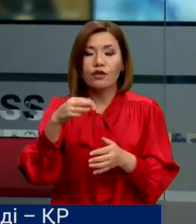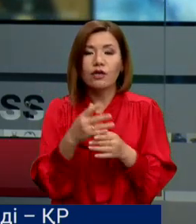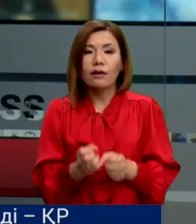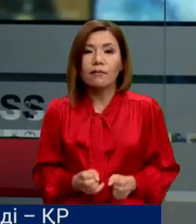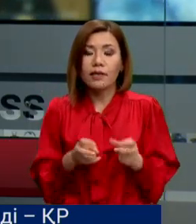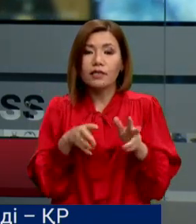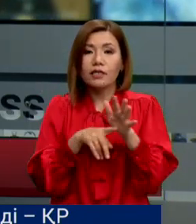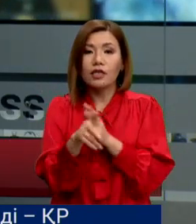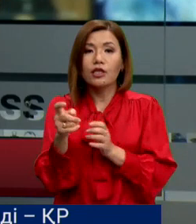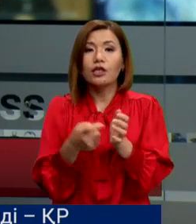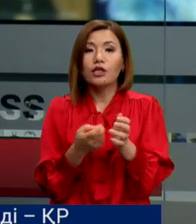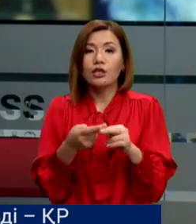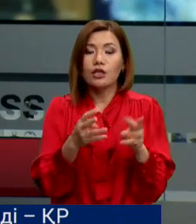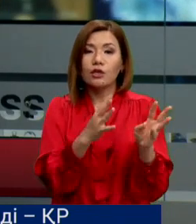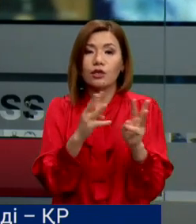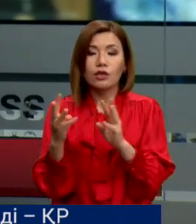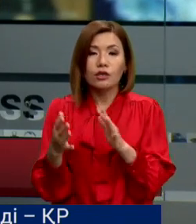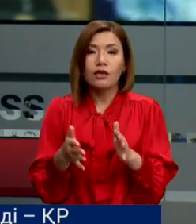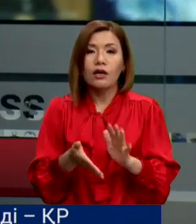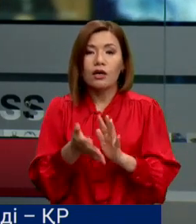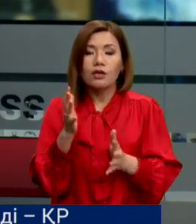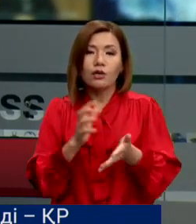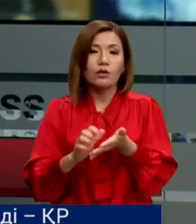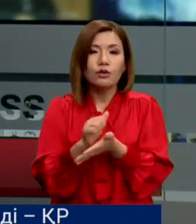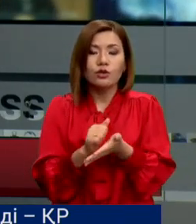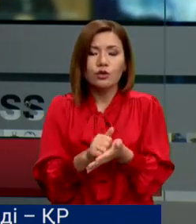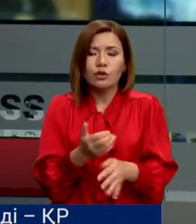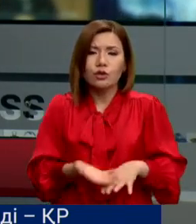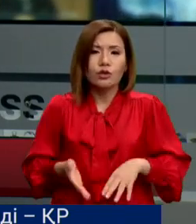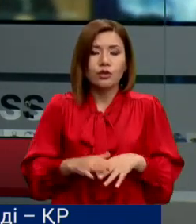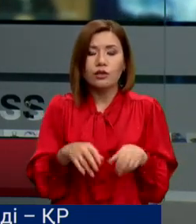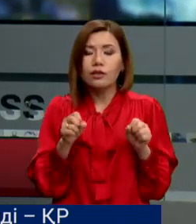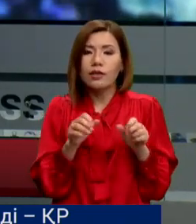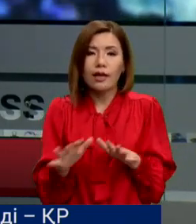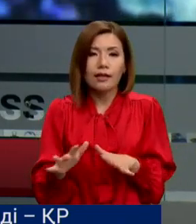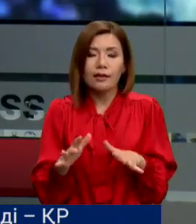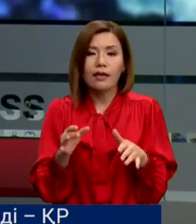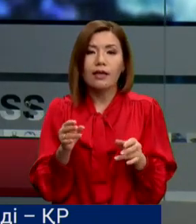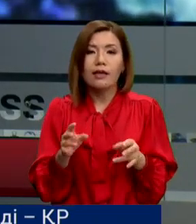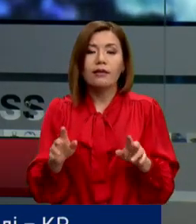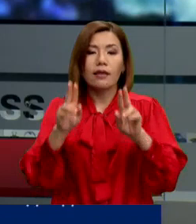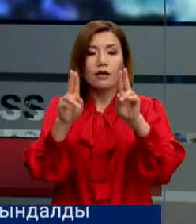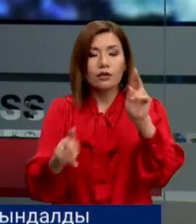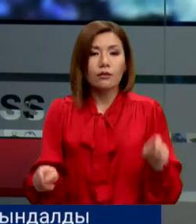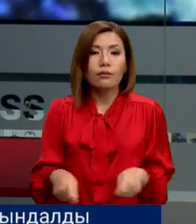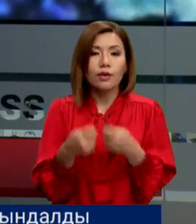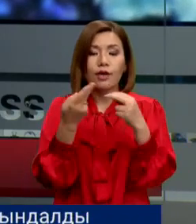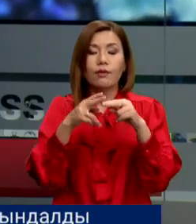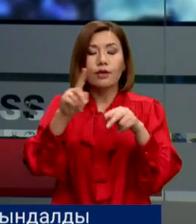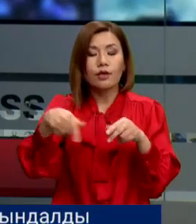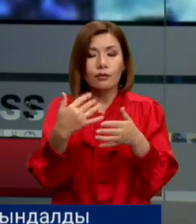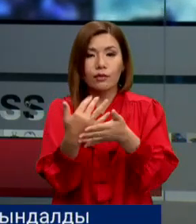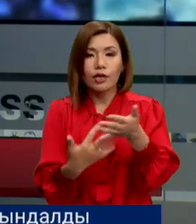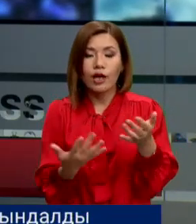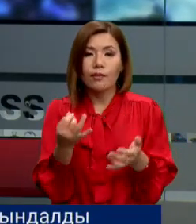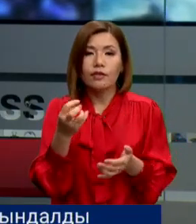по статьям уничтожения лесов, неосторожное уничтожение чужого имущества и нарушение требований пожарной безопасности. В